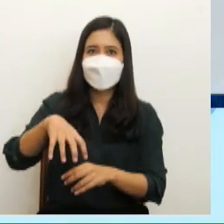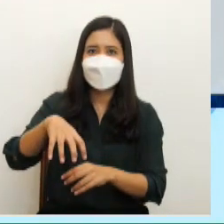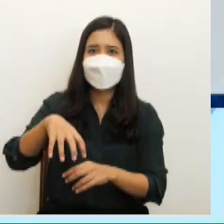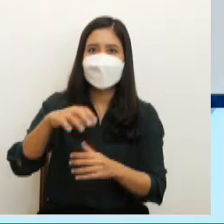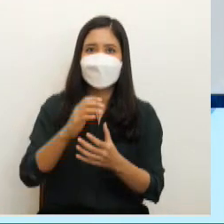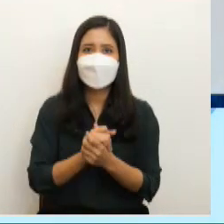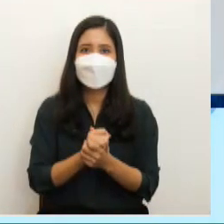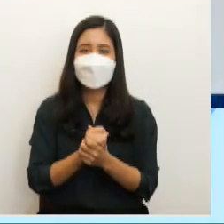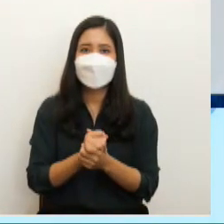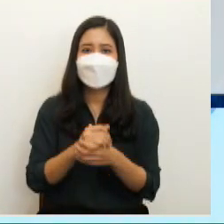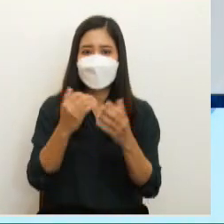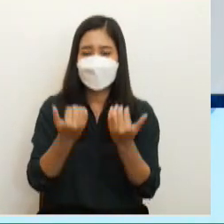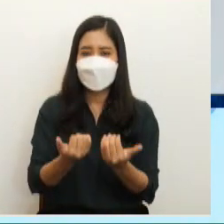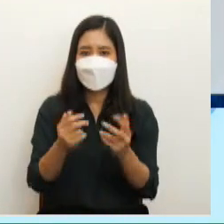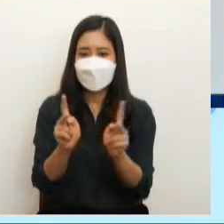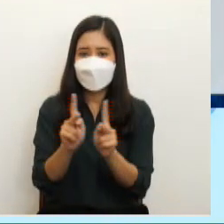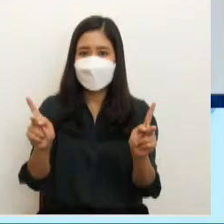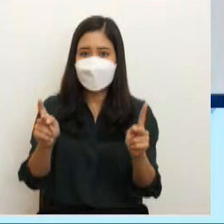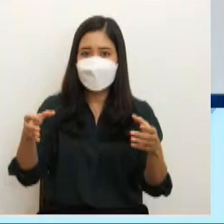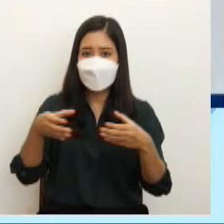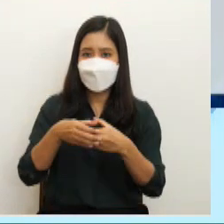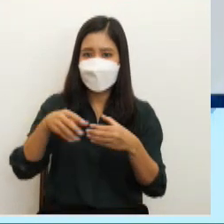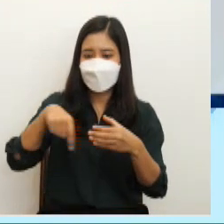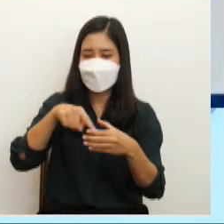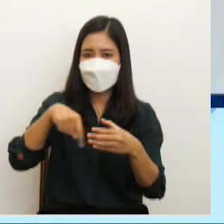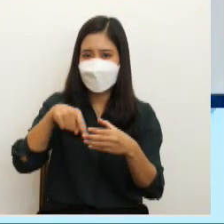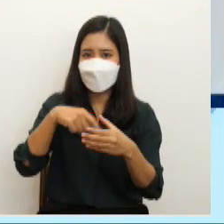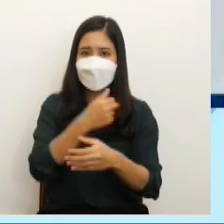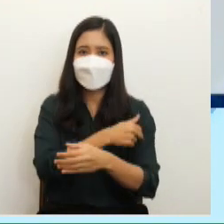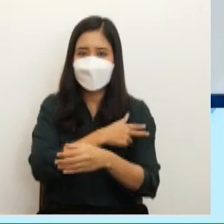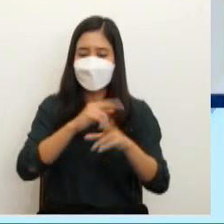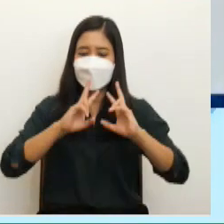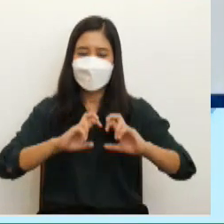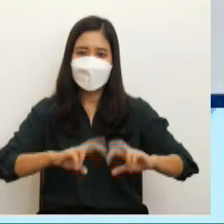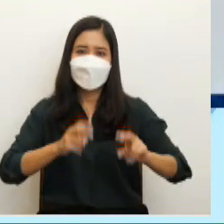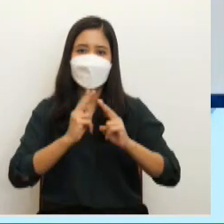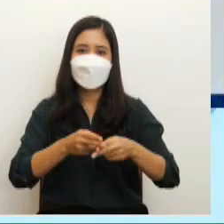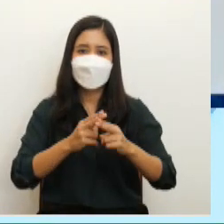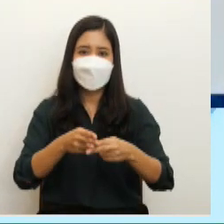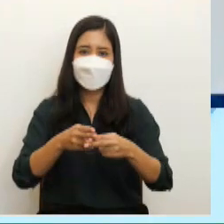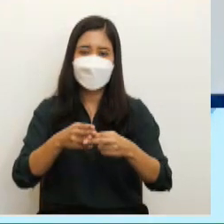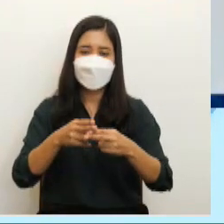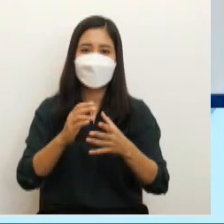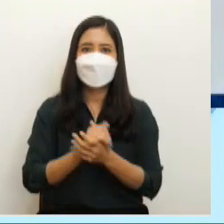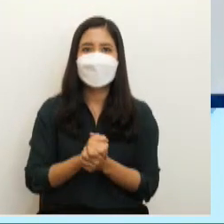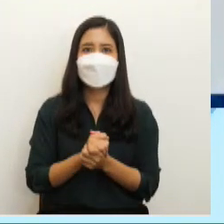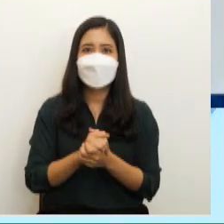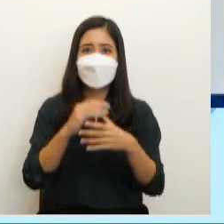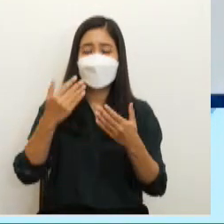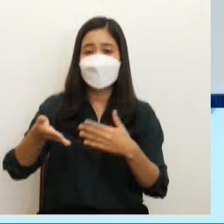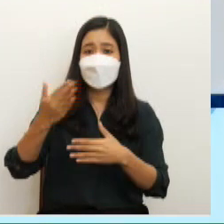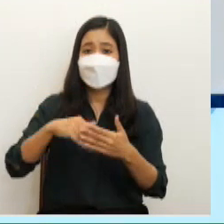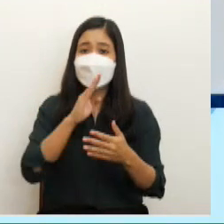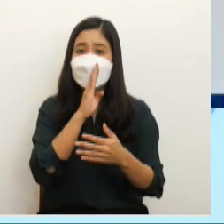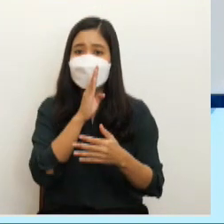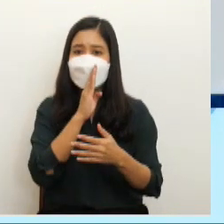ก็จะมีคณะกรรมการของสปสช.ในเขตพื้นที่จะเป็นคนพิจารณานะครับอีกกรณีหนึ่งนะครับก็คือถ้าเราเจ็บป่วย